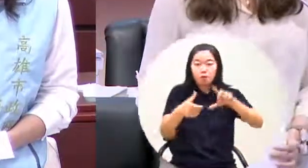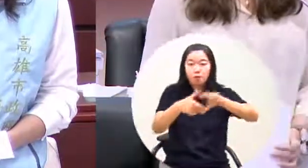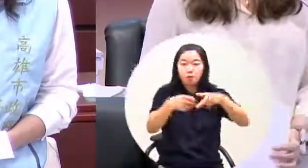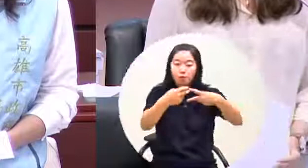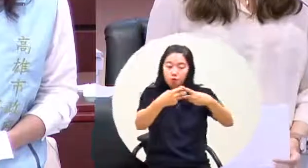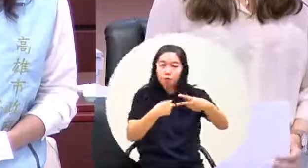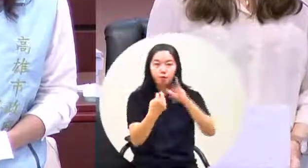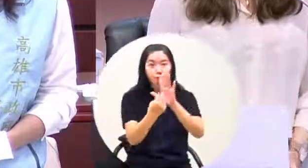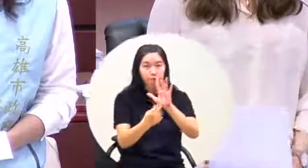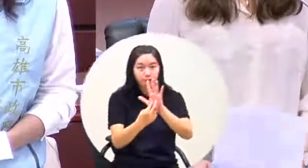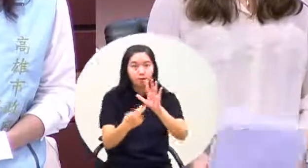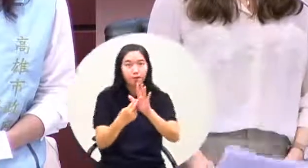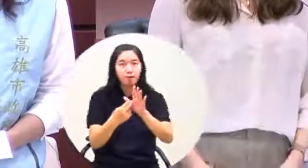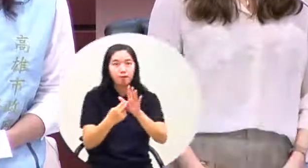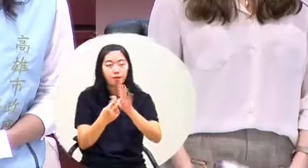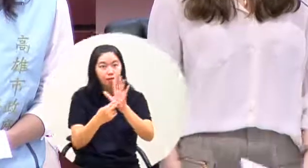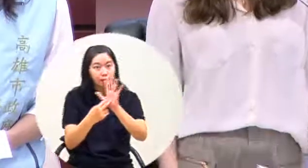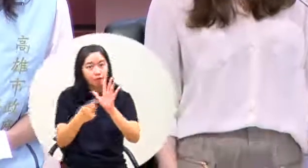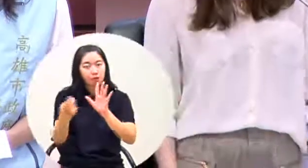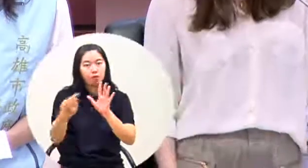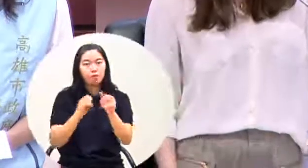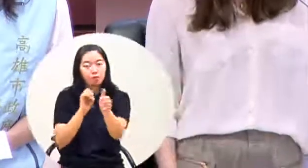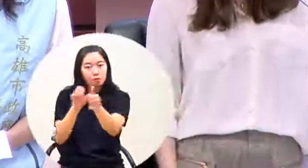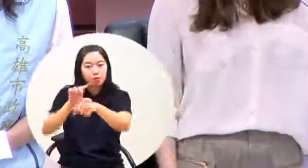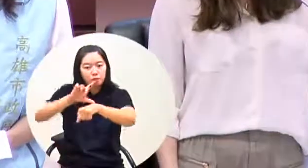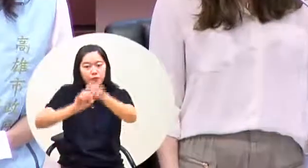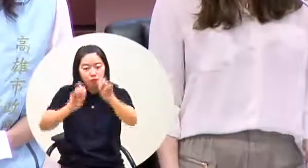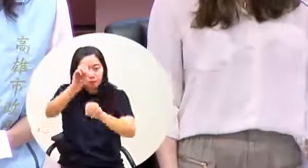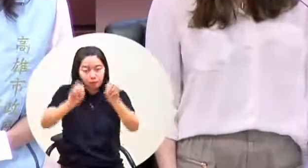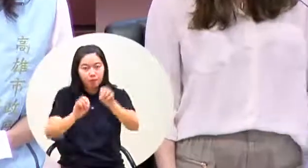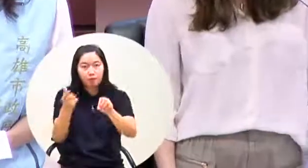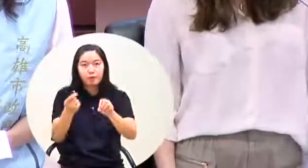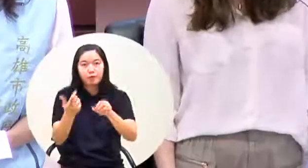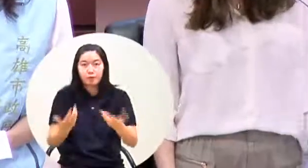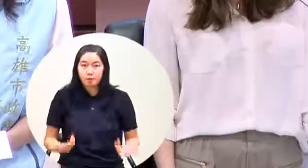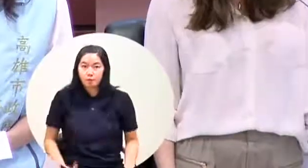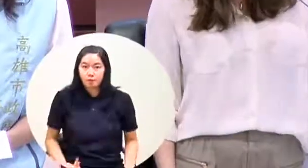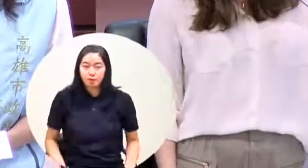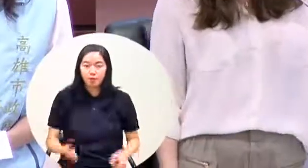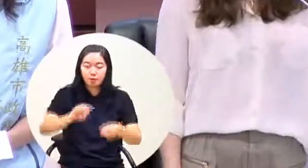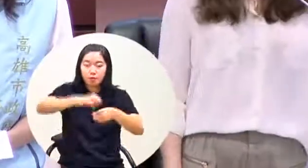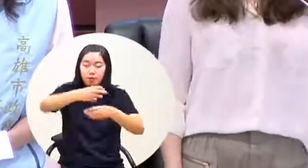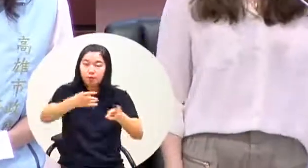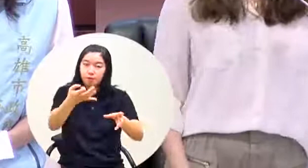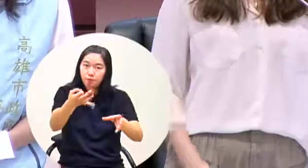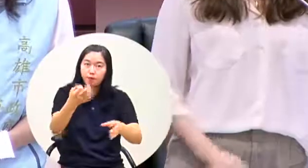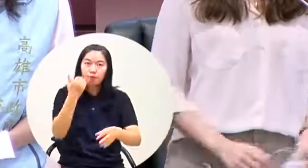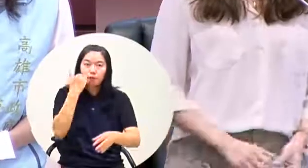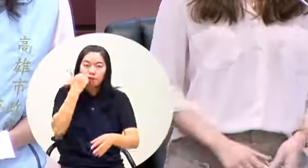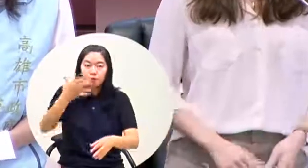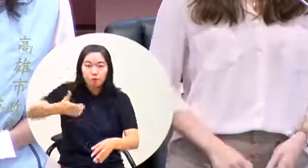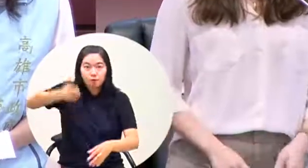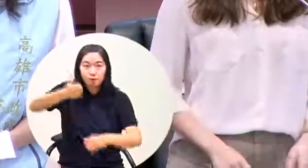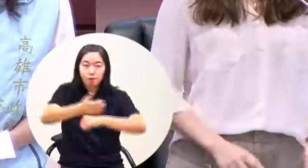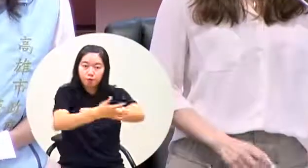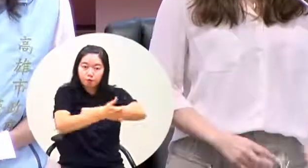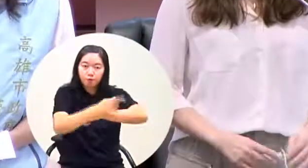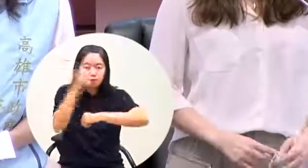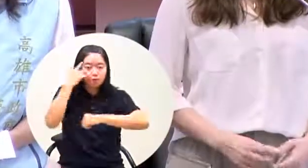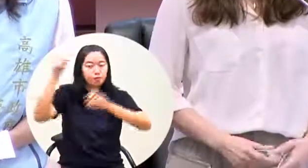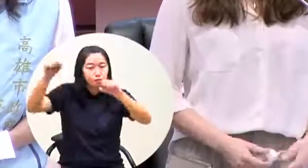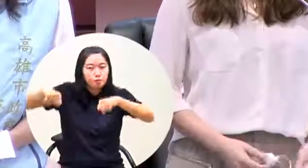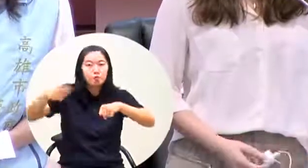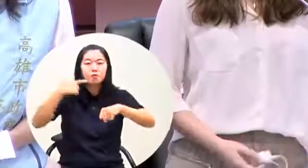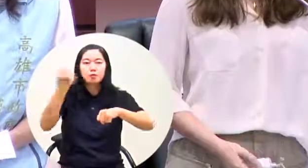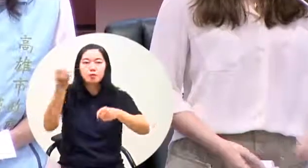事业单位很多的弹性，包括休息日的加班费哈，如果在劳资合议的情况之下，它是可以用补